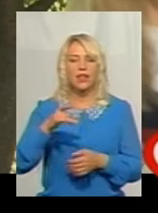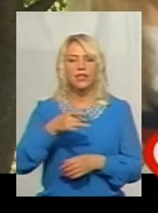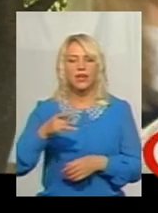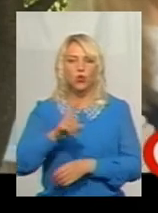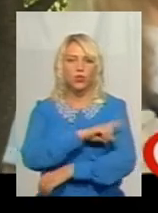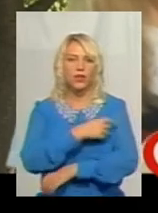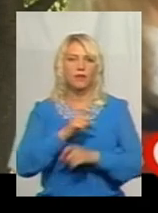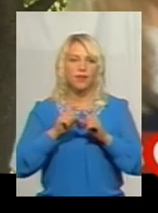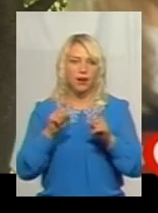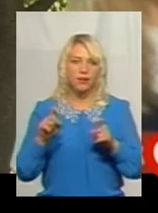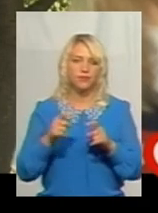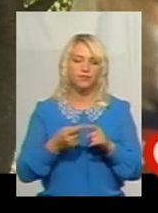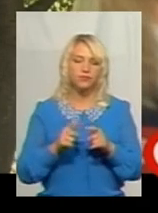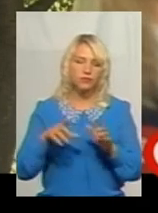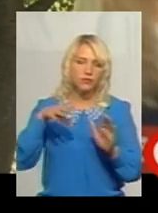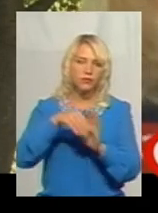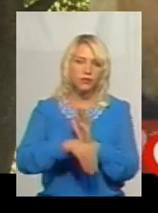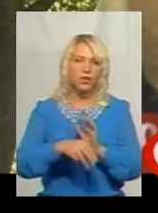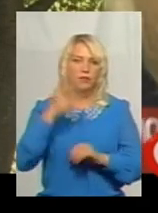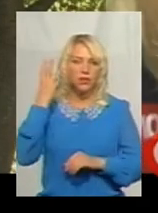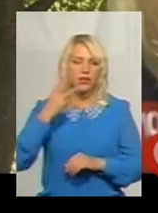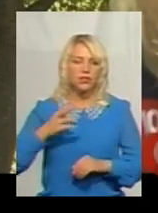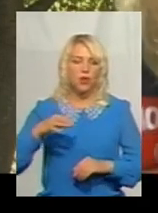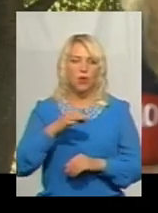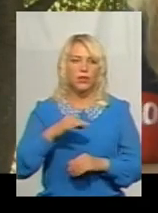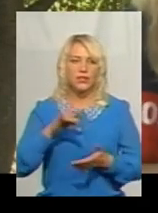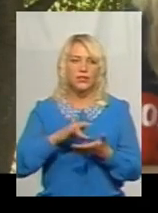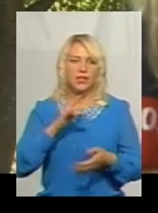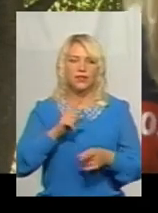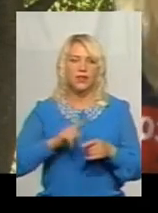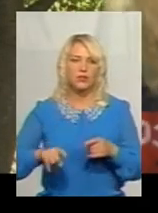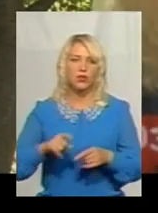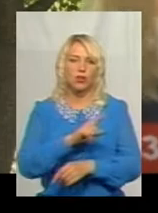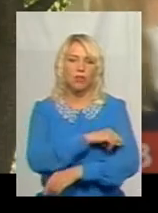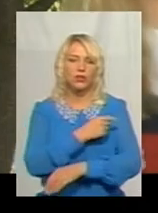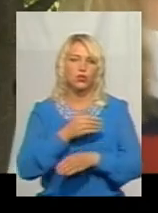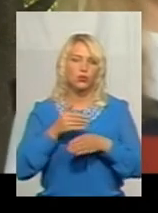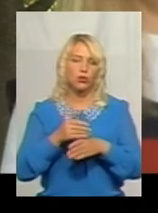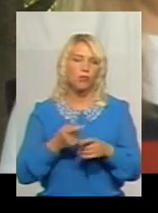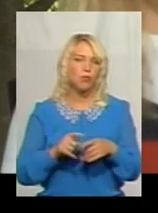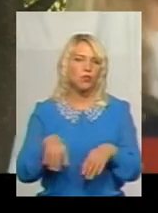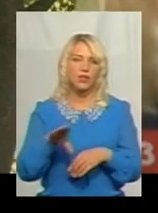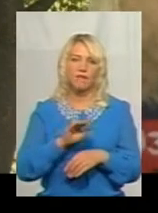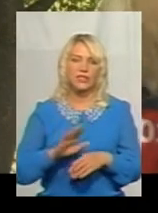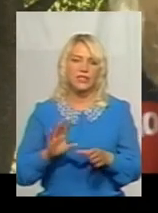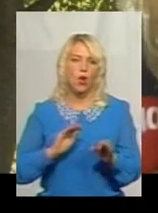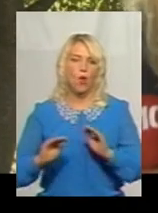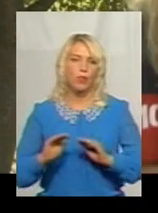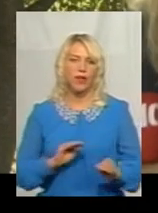районних лікарень, тобто в цю структуру Хмельницького обласного центру екстреної медичної допомоги, вони не всі